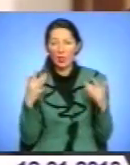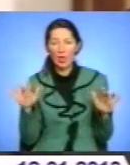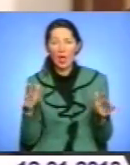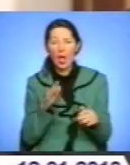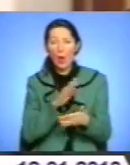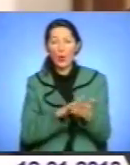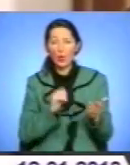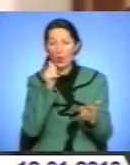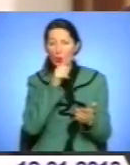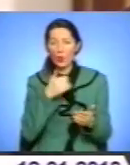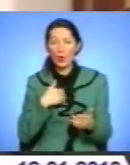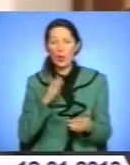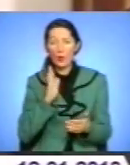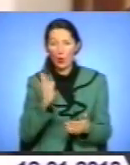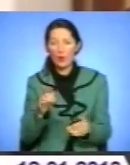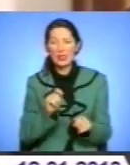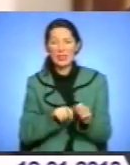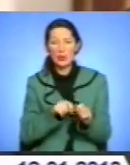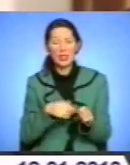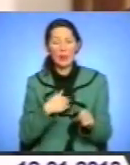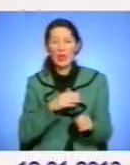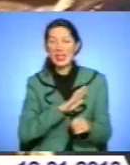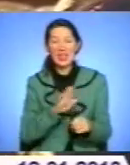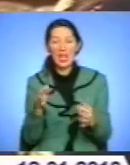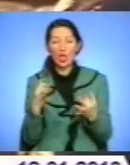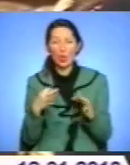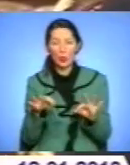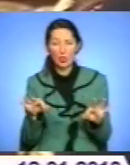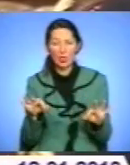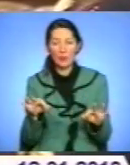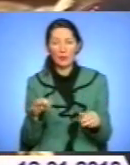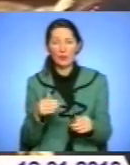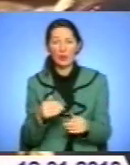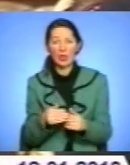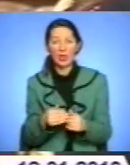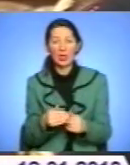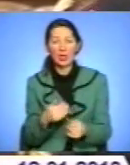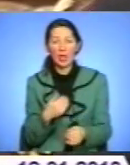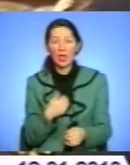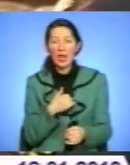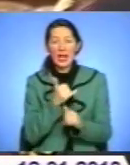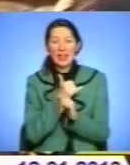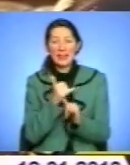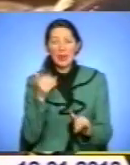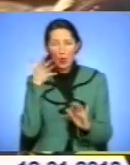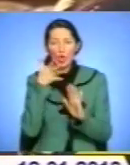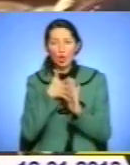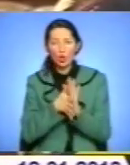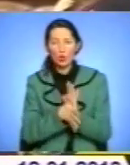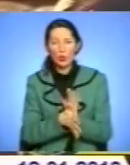нам пророкували так звані експерти, ми не допустили. Я не можу зрозуміти,